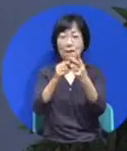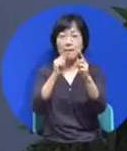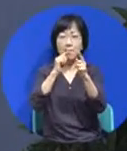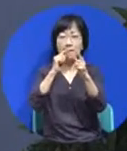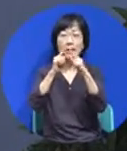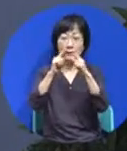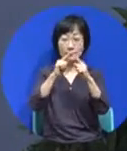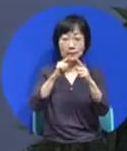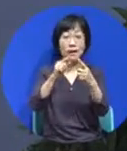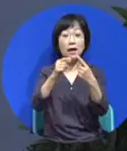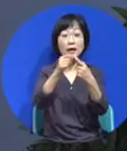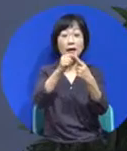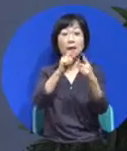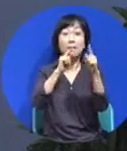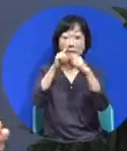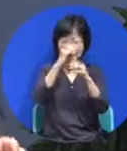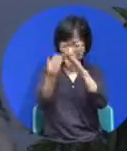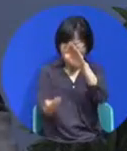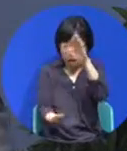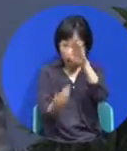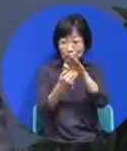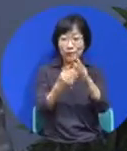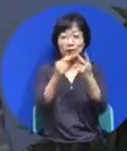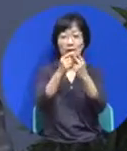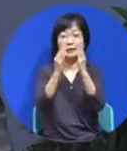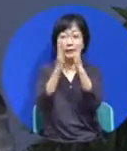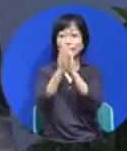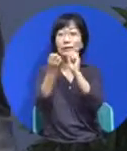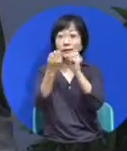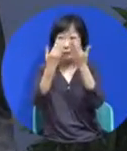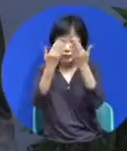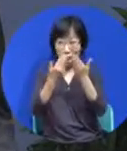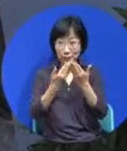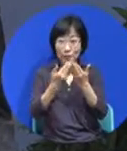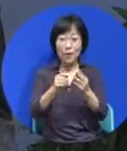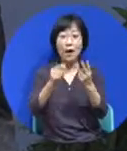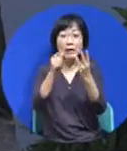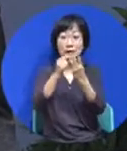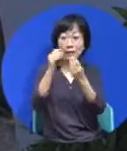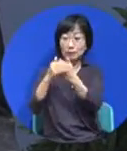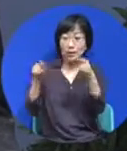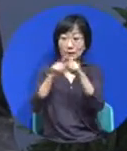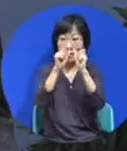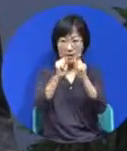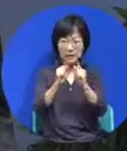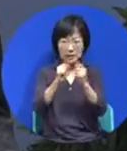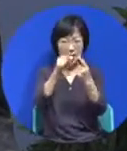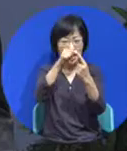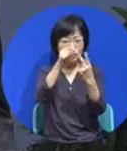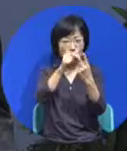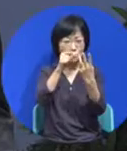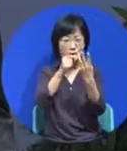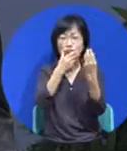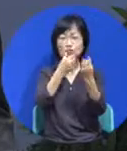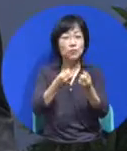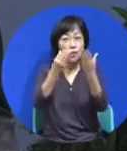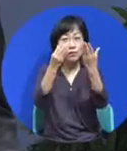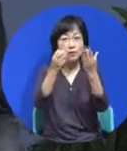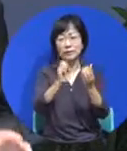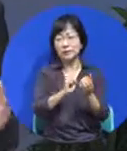응답이 와요. Because I am inside of these three things, answers come. 여러분이 이 축복을 놓치면 안 됩니다. You must not lose hold of that